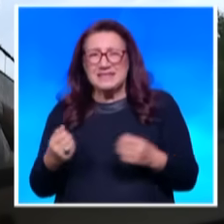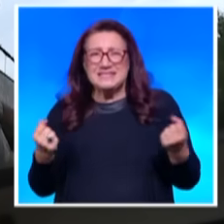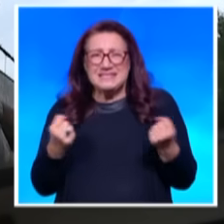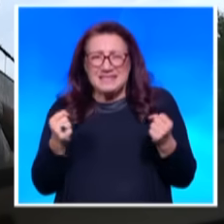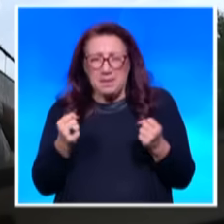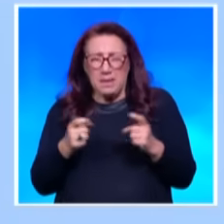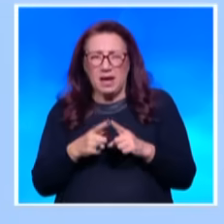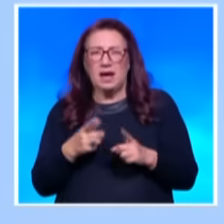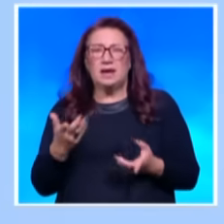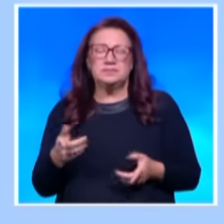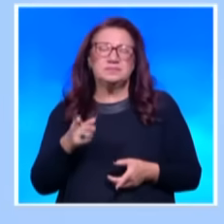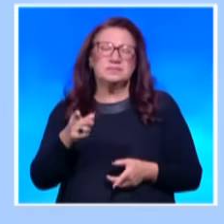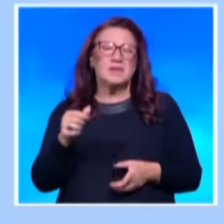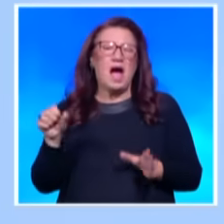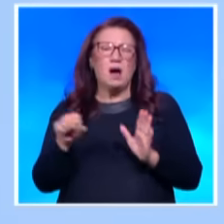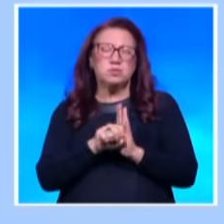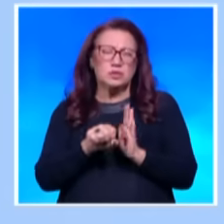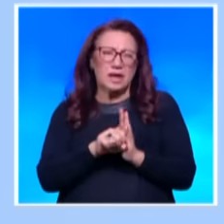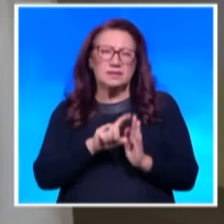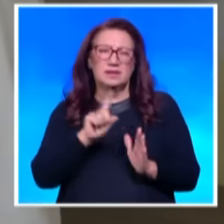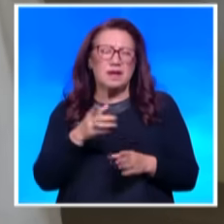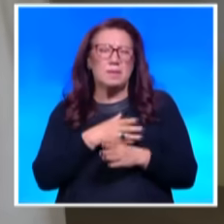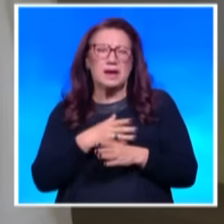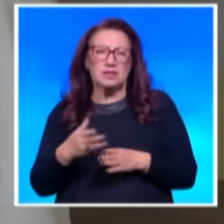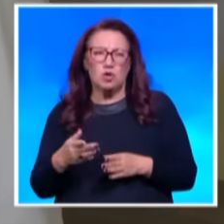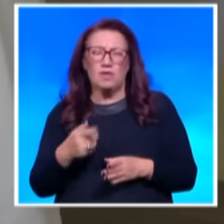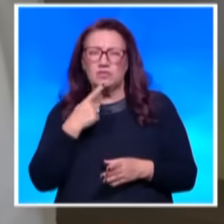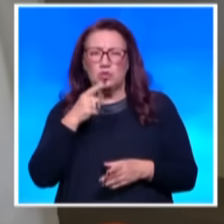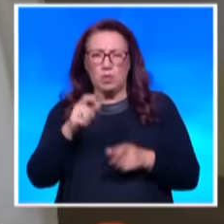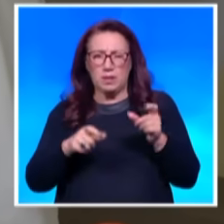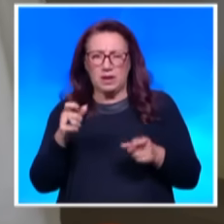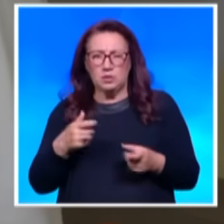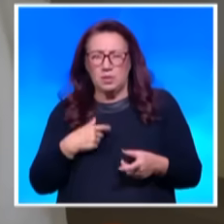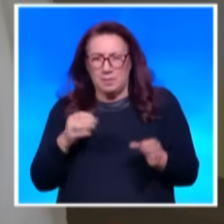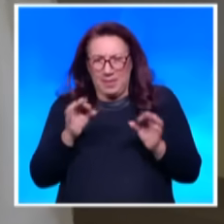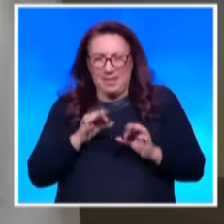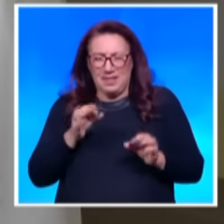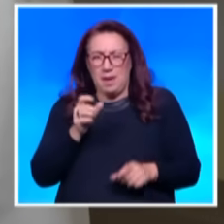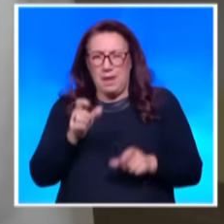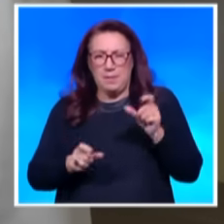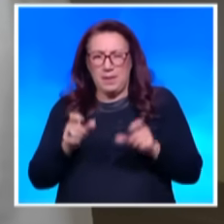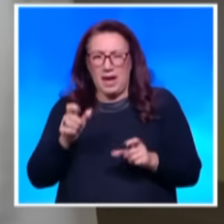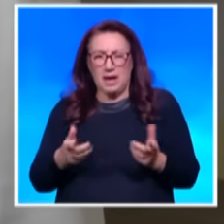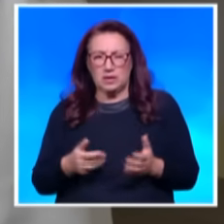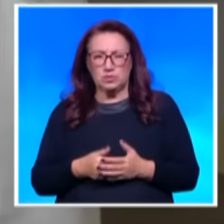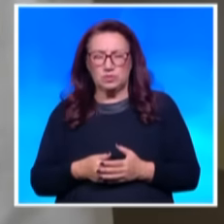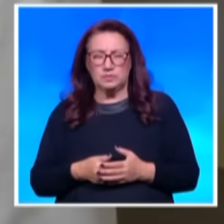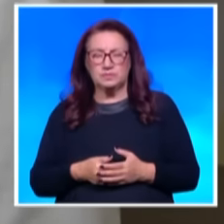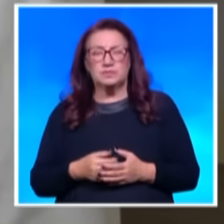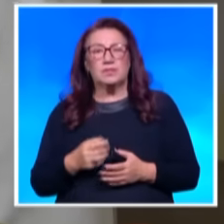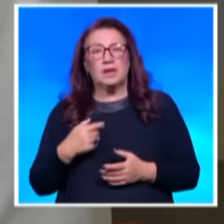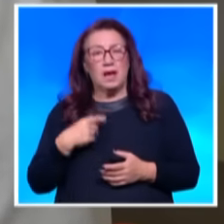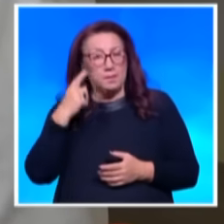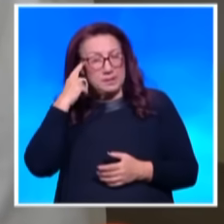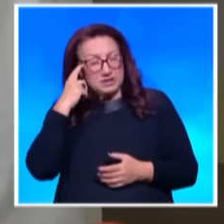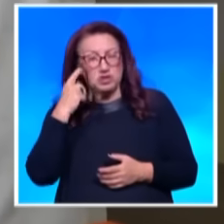били с нередовна услуга, казват самите те. То го нямаше това парно цяла година. Значи ние се първо се отопляваш уш на парно, а в